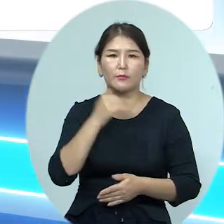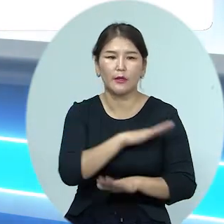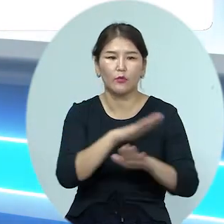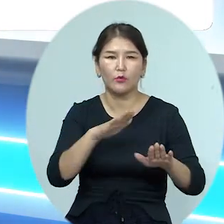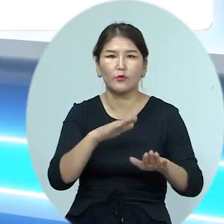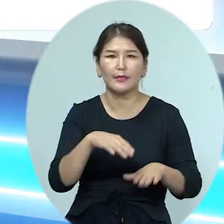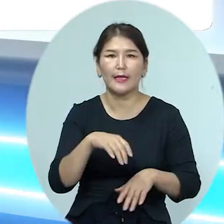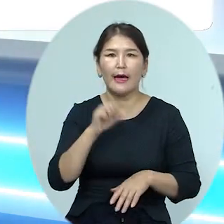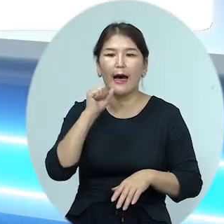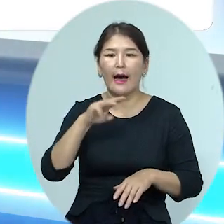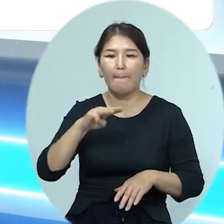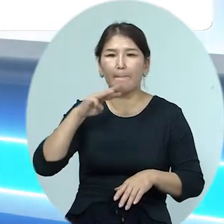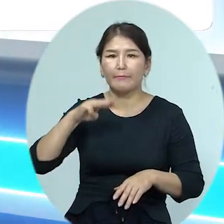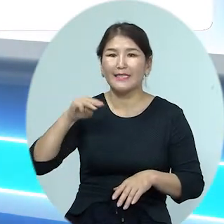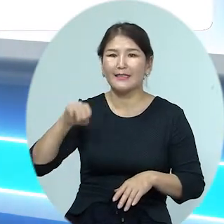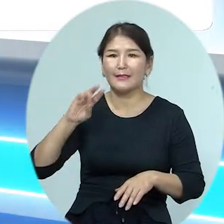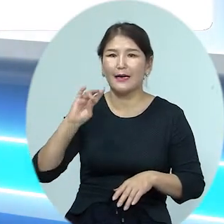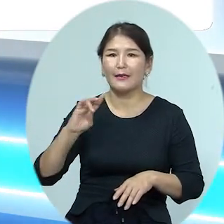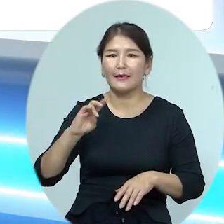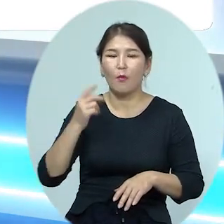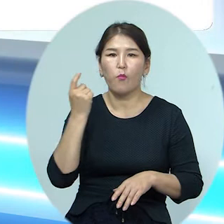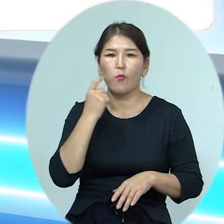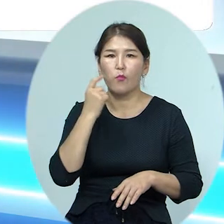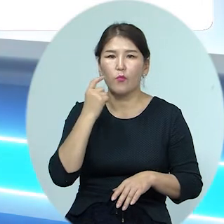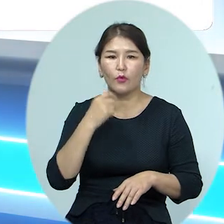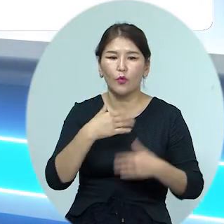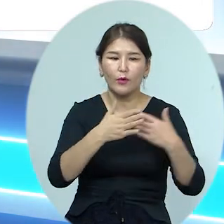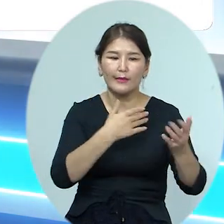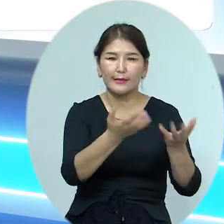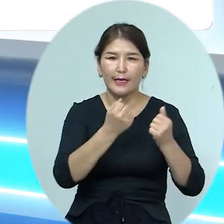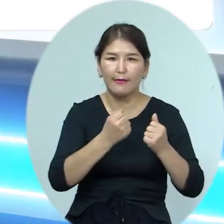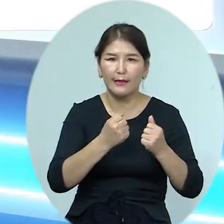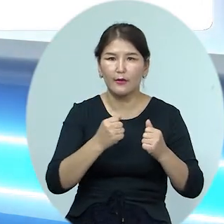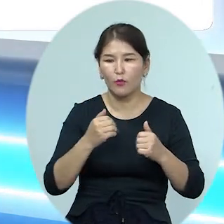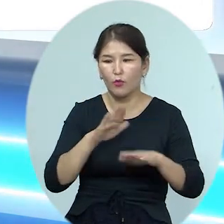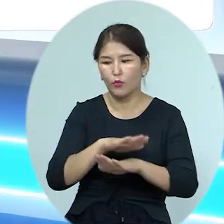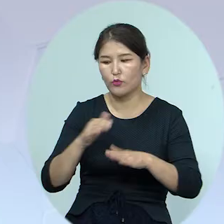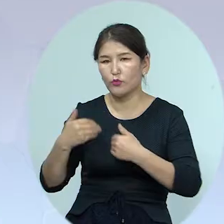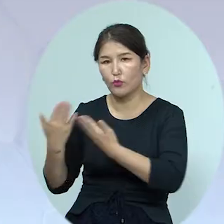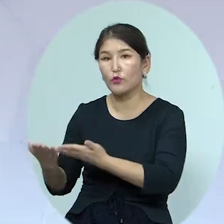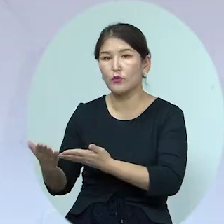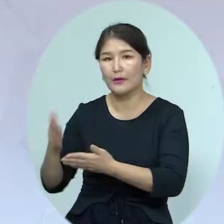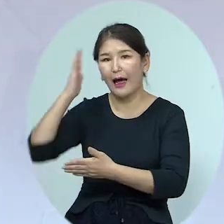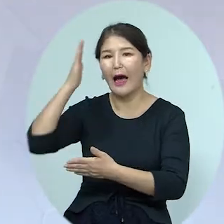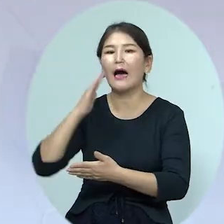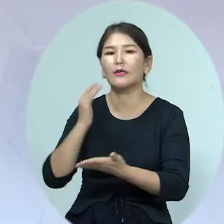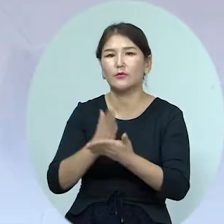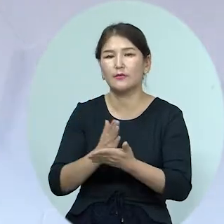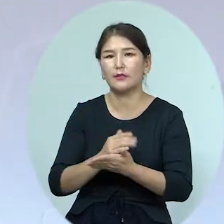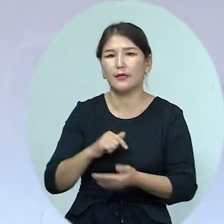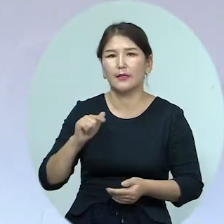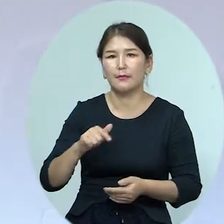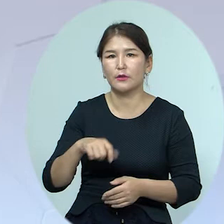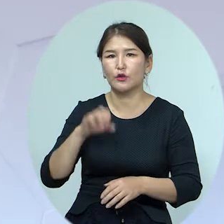хүүхдүүдтэй амттныг худалдаж авчирч өгөөд өгж сургаж дасгадаг хүмүүс нь бол ээж аауд гэдэг. Тийм учраас бид нар